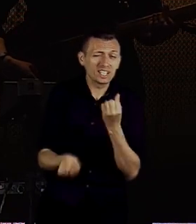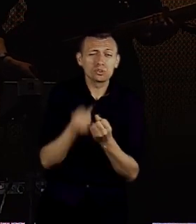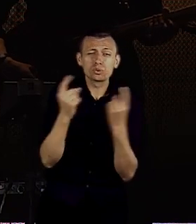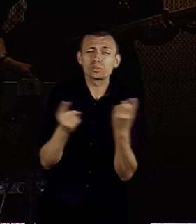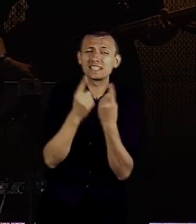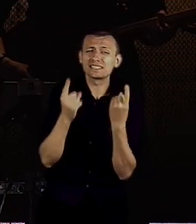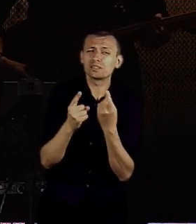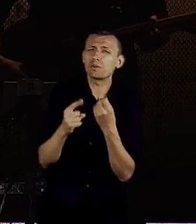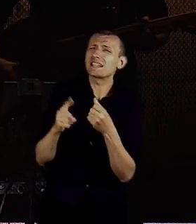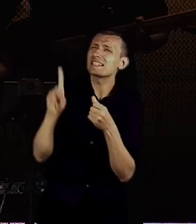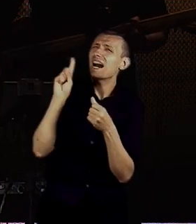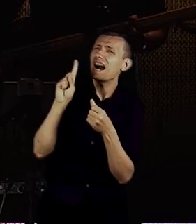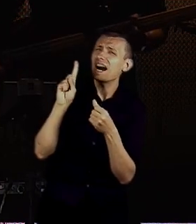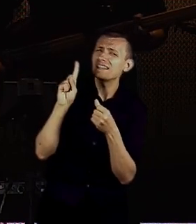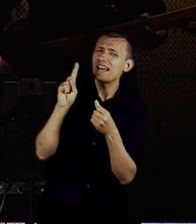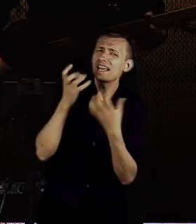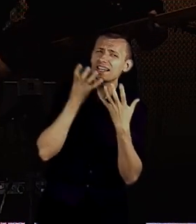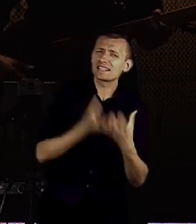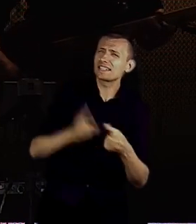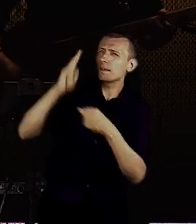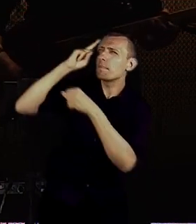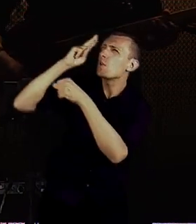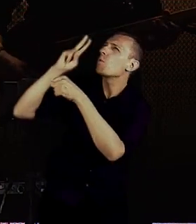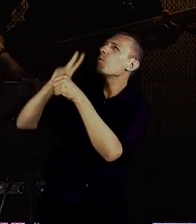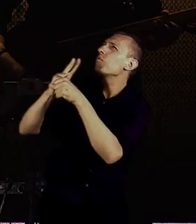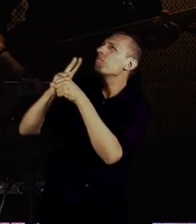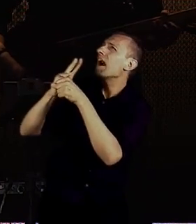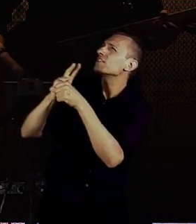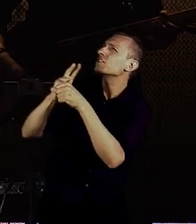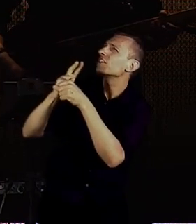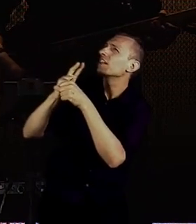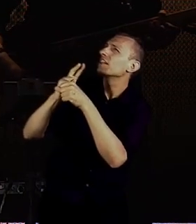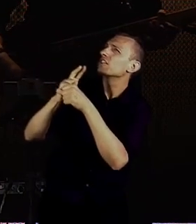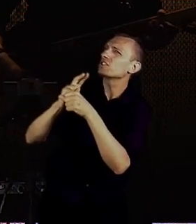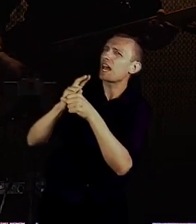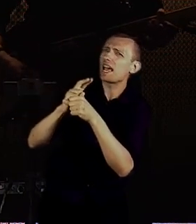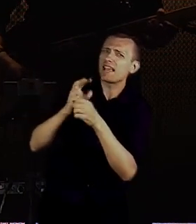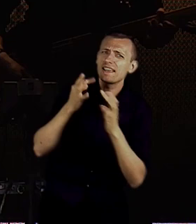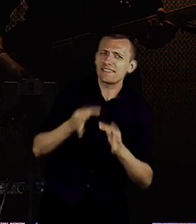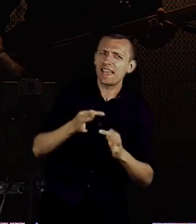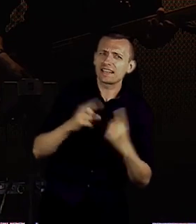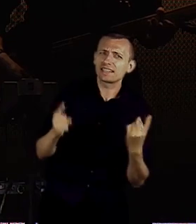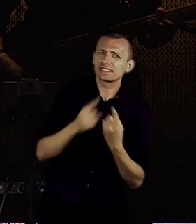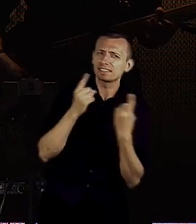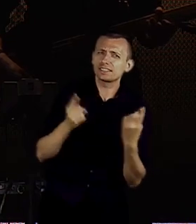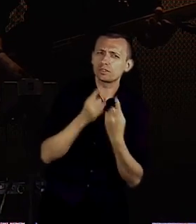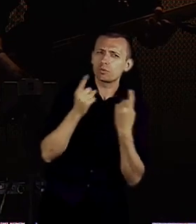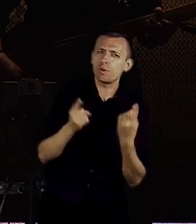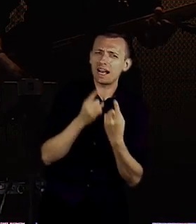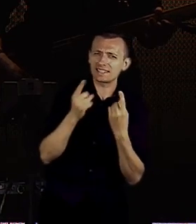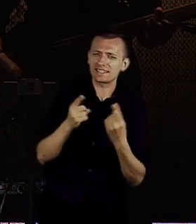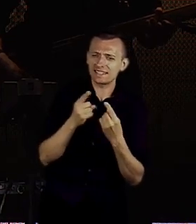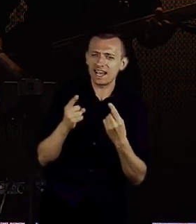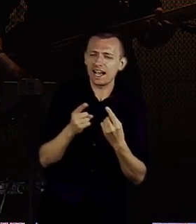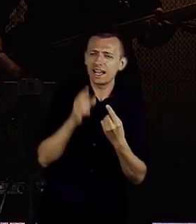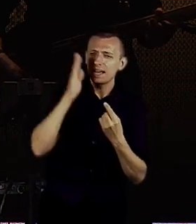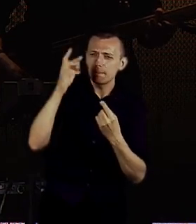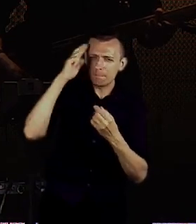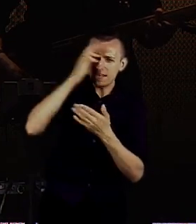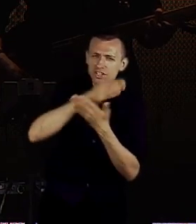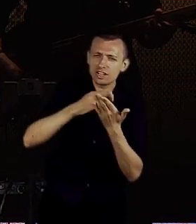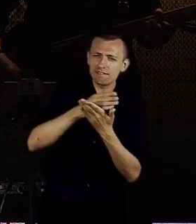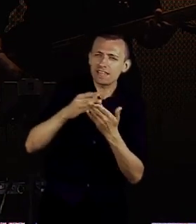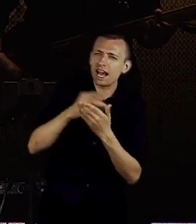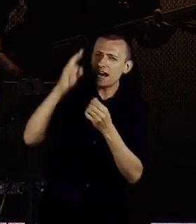zwiększenia naszego zaufania do Ciebie i oddania Tobie nadzwyczajnej chwały. I o to prosimy, by to się